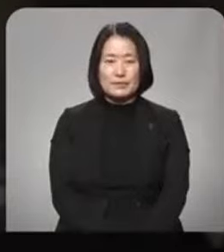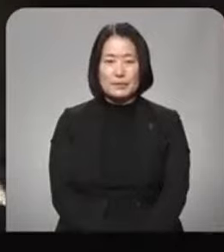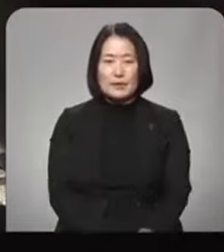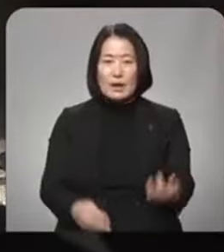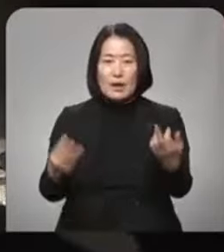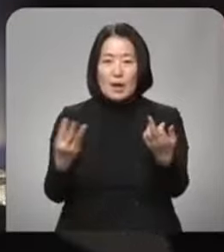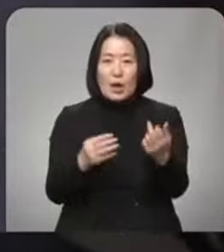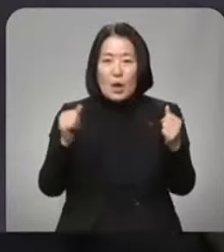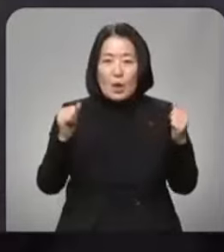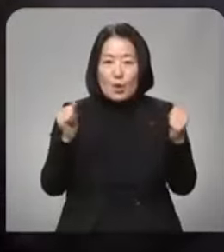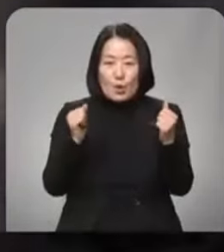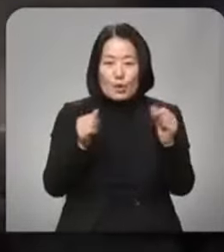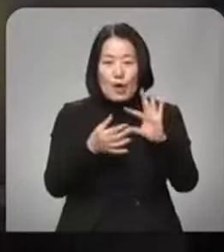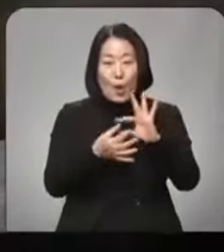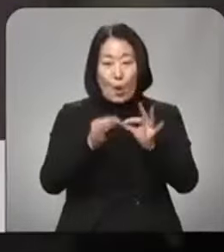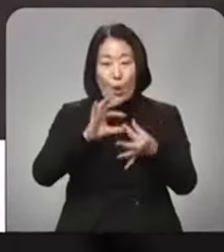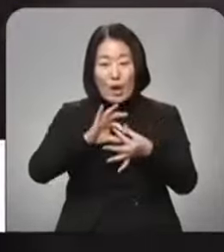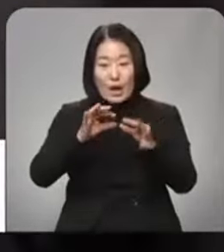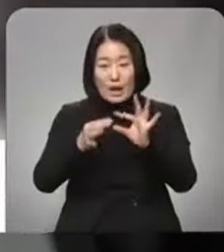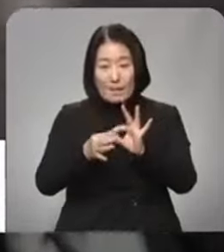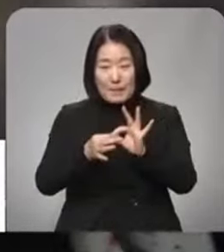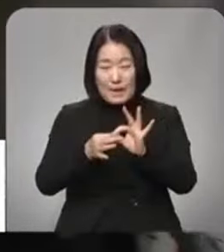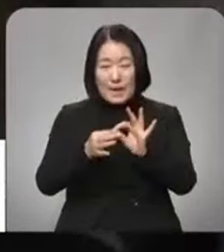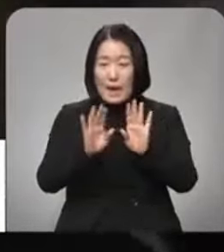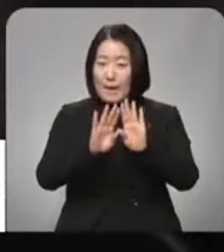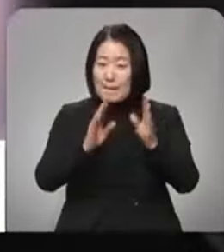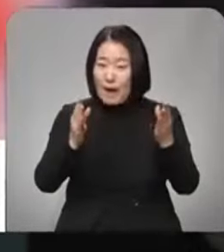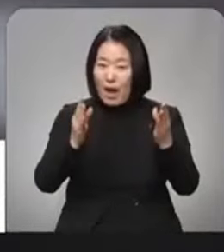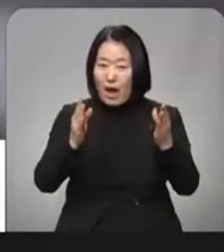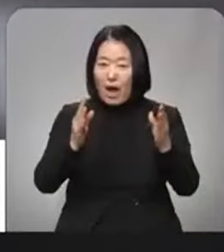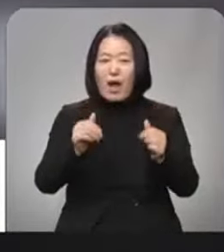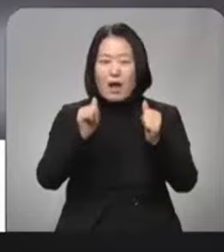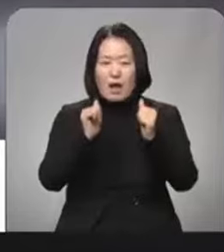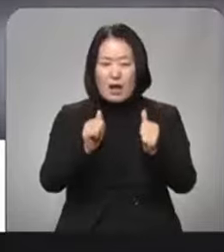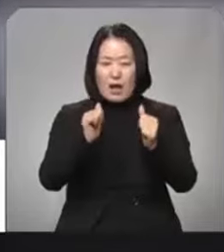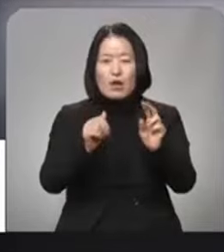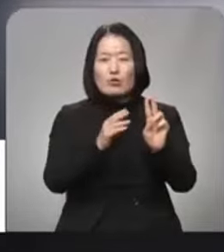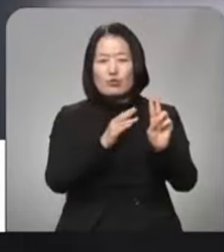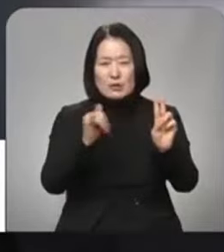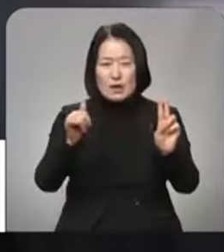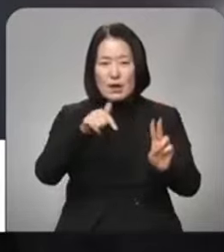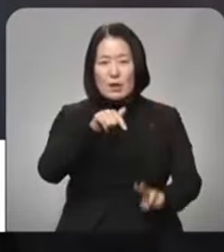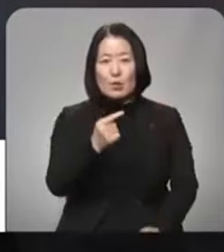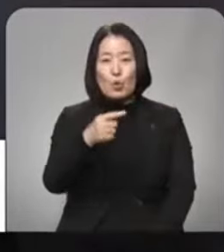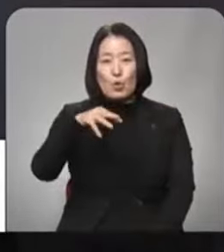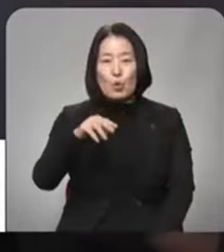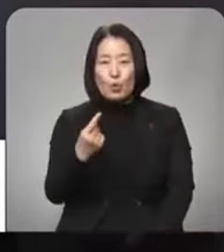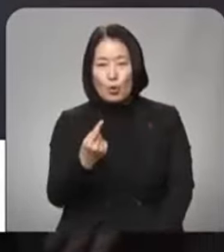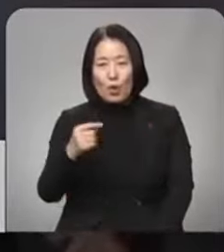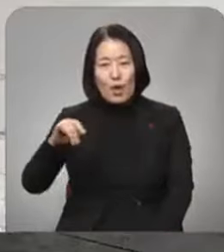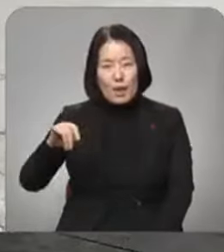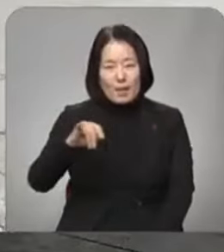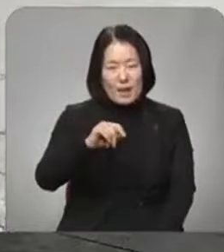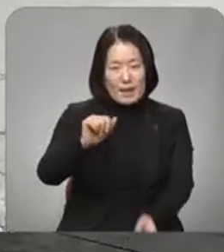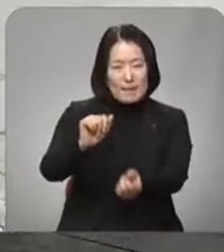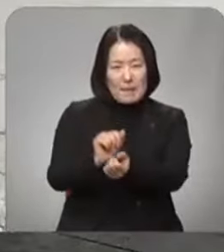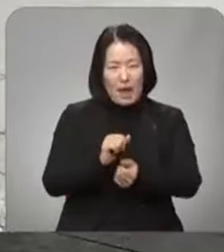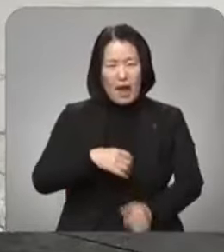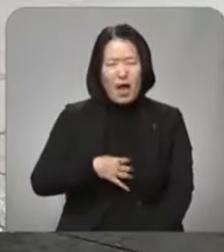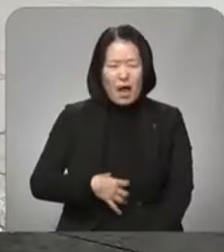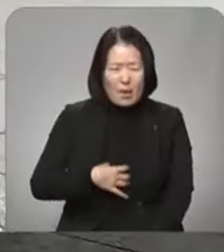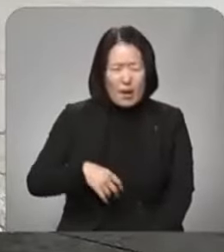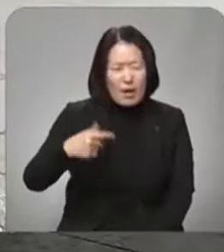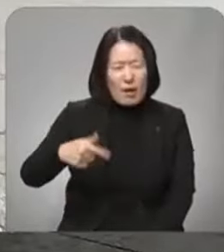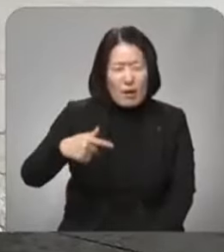강원 동계 청소년 올림픽 참가를 앞둔 경기 심판 2명이 노로바이러스에 확진됐습니다. 복통, 설사 등